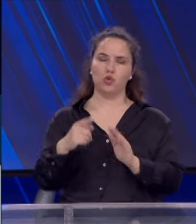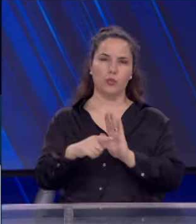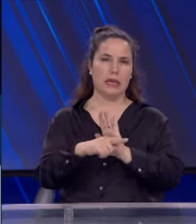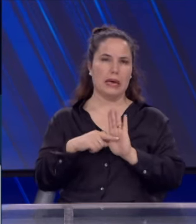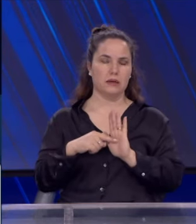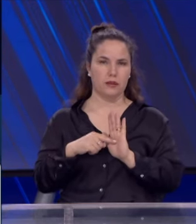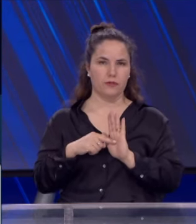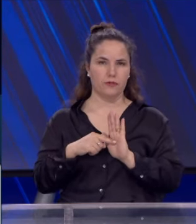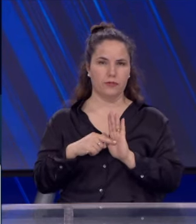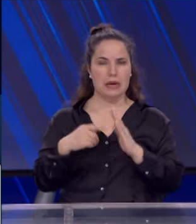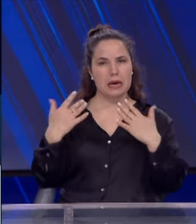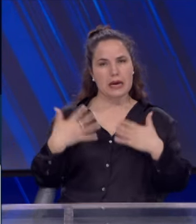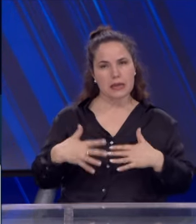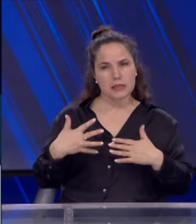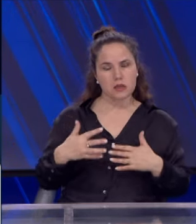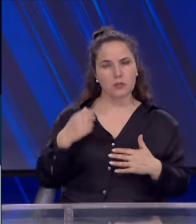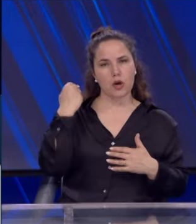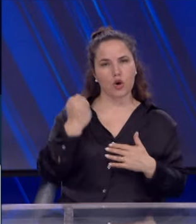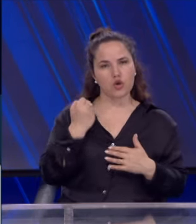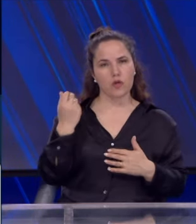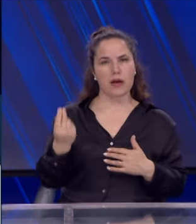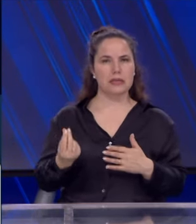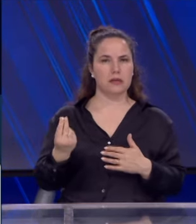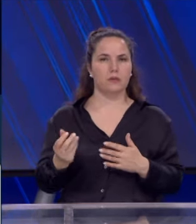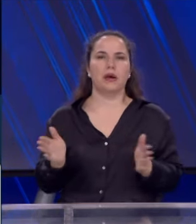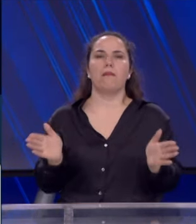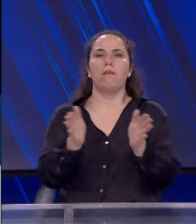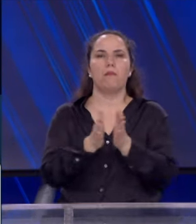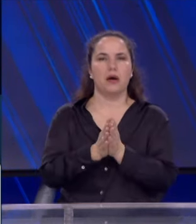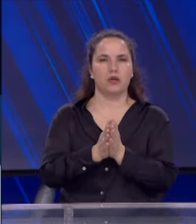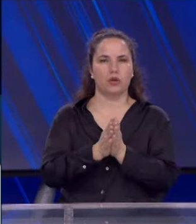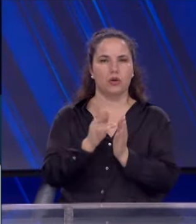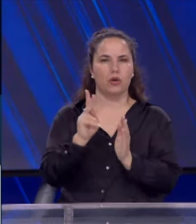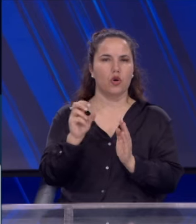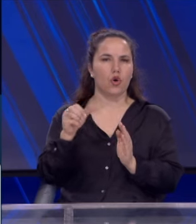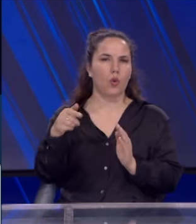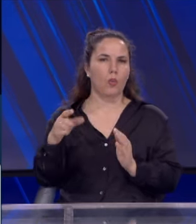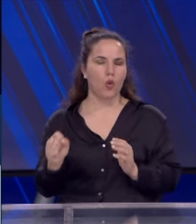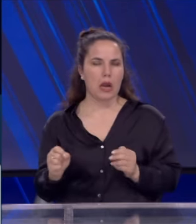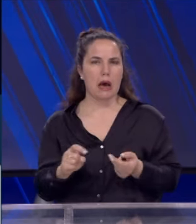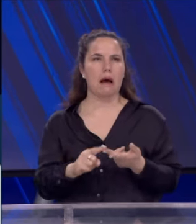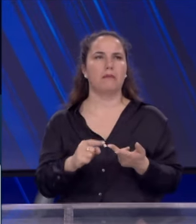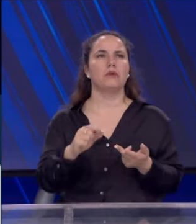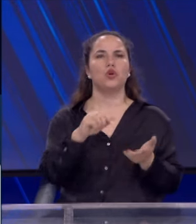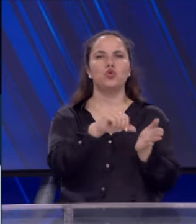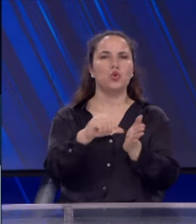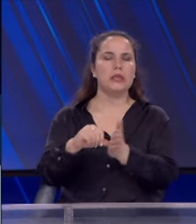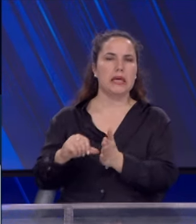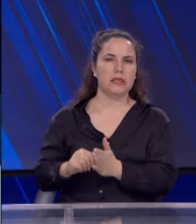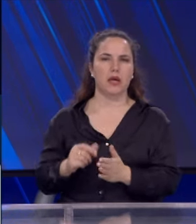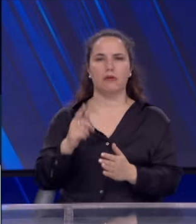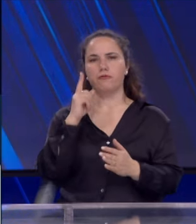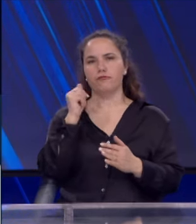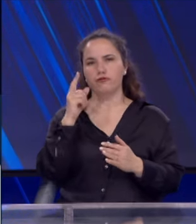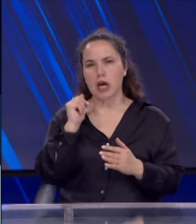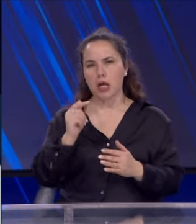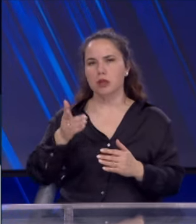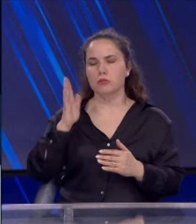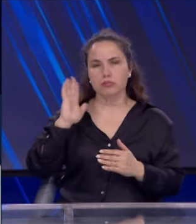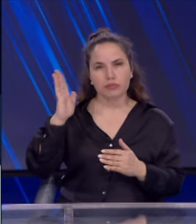etnisë serbe dhe minoritetet e tjera në Kosovë. Këto veprime janë duke rritur në mënyrë të panevojshme tensionet ndëretnike dhe si pasoj